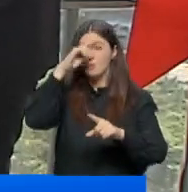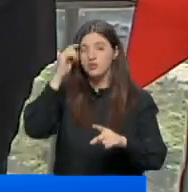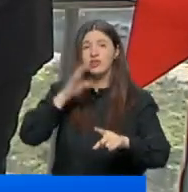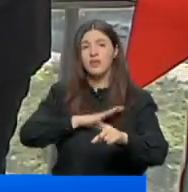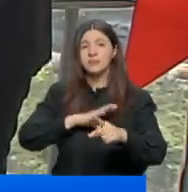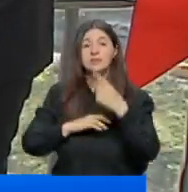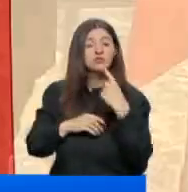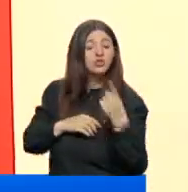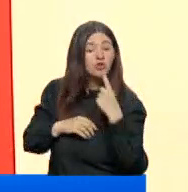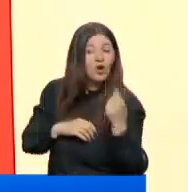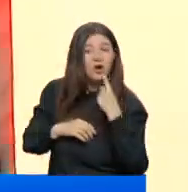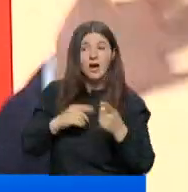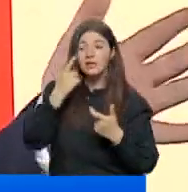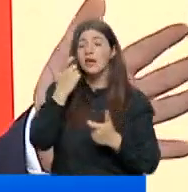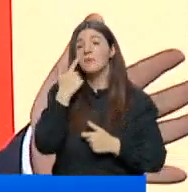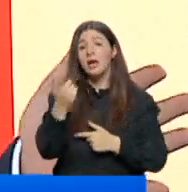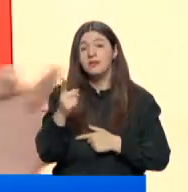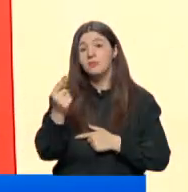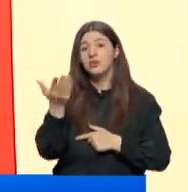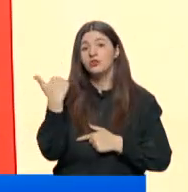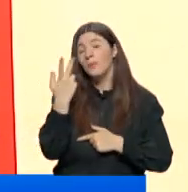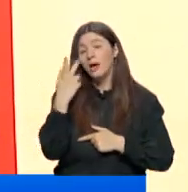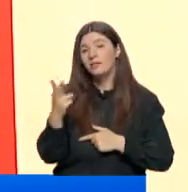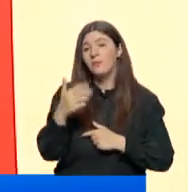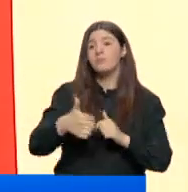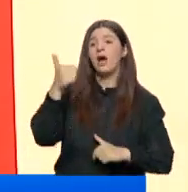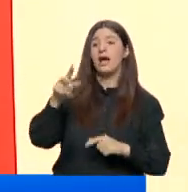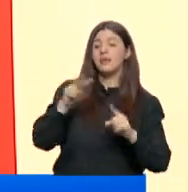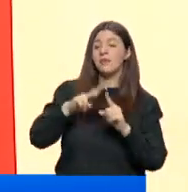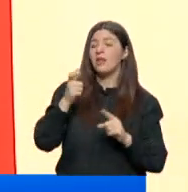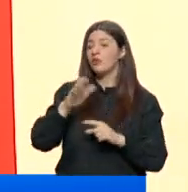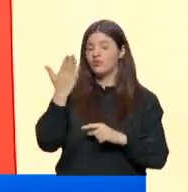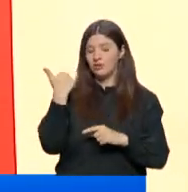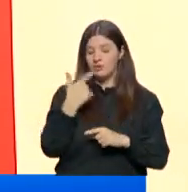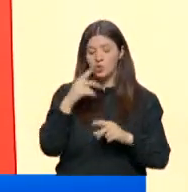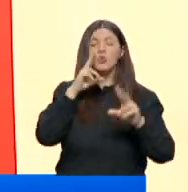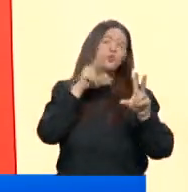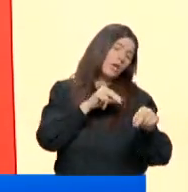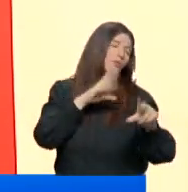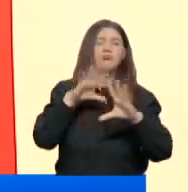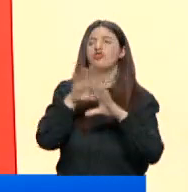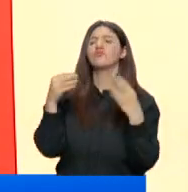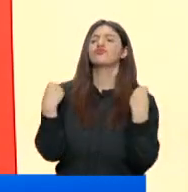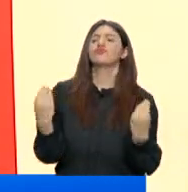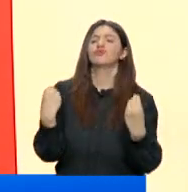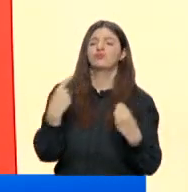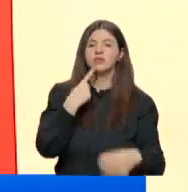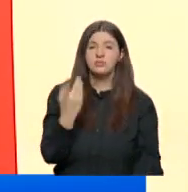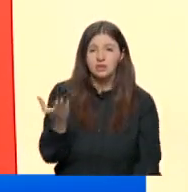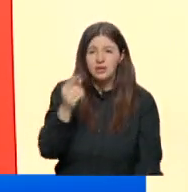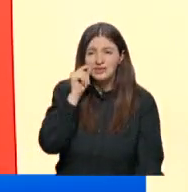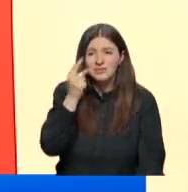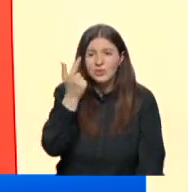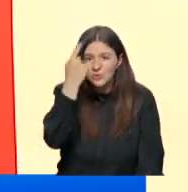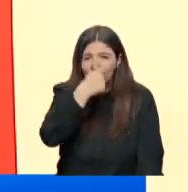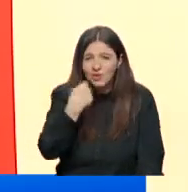sabır telkin ediyor. Dikkat edin, işte biraz önce de baktık ya. Bakan Nebati 6 ay önce ne demişti? 6 ay bir uyuyun, uyanın her şey güzel olacak dedi. Ya insanda